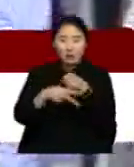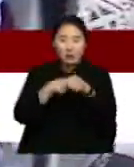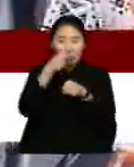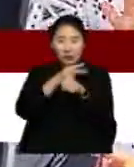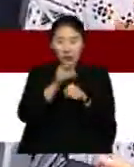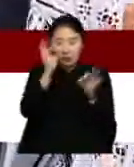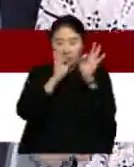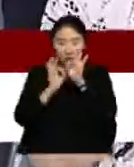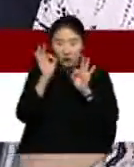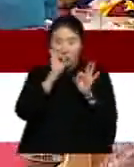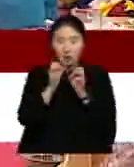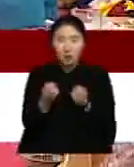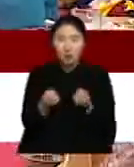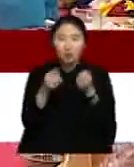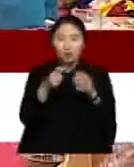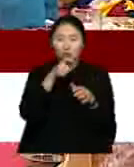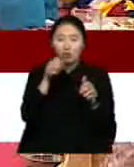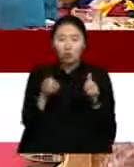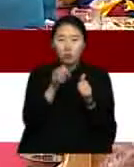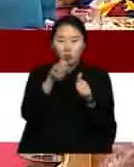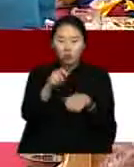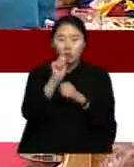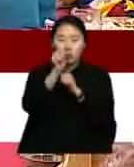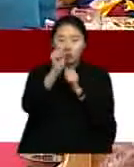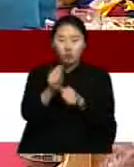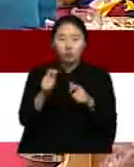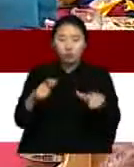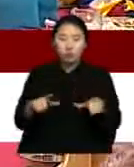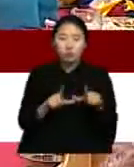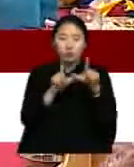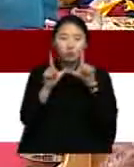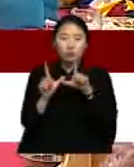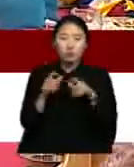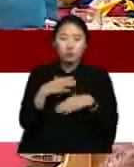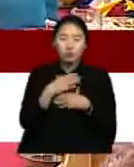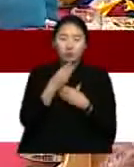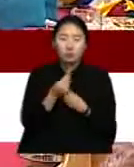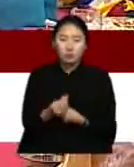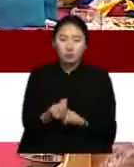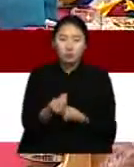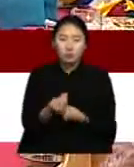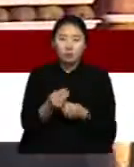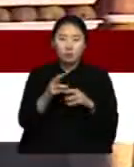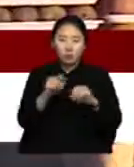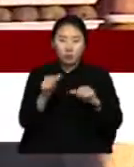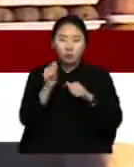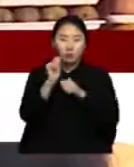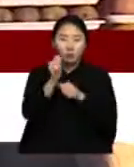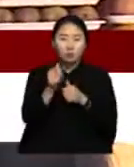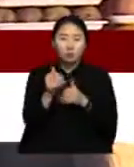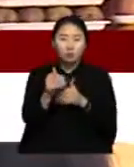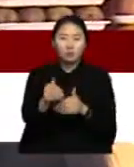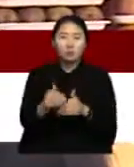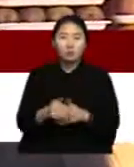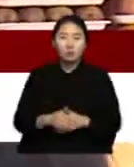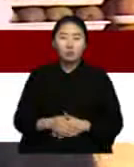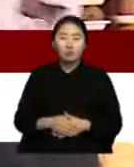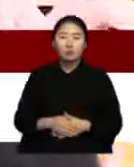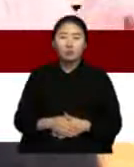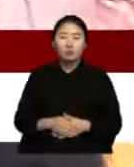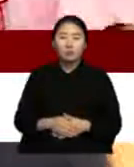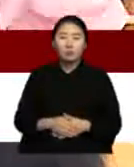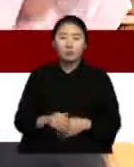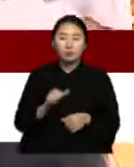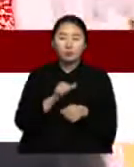식전 행사와 물가에서 행하는 용신굿, 지역의 안녕과 번영을 기원하는 육지굿 등으로 진행됐습니다.